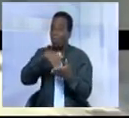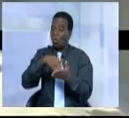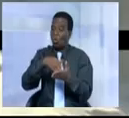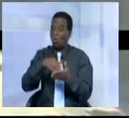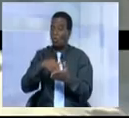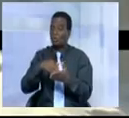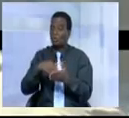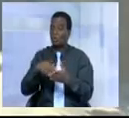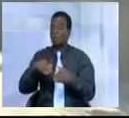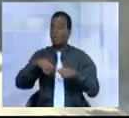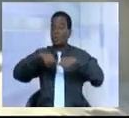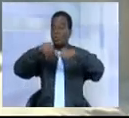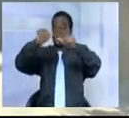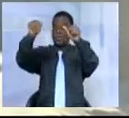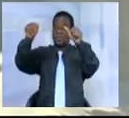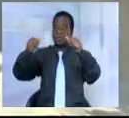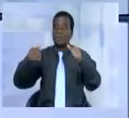radoucissement pour les prochains jours.